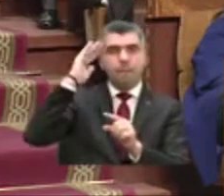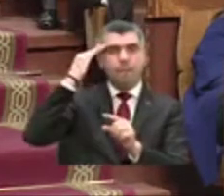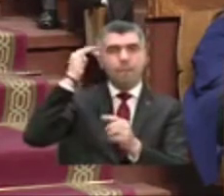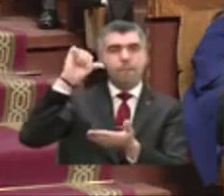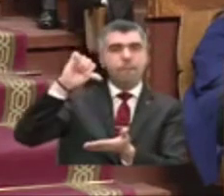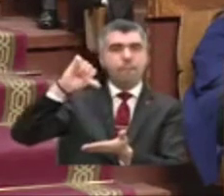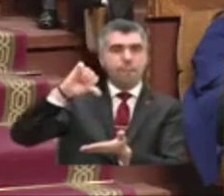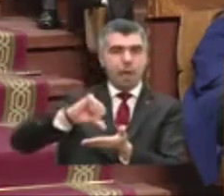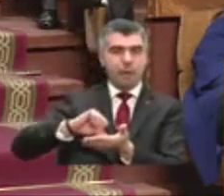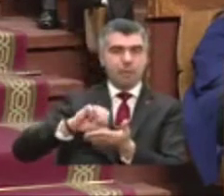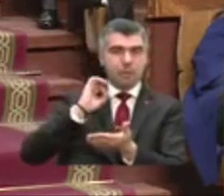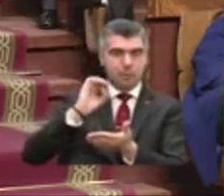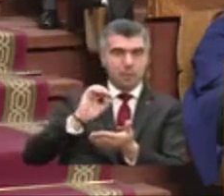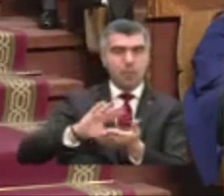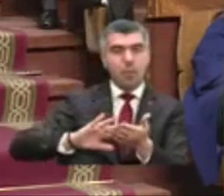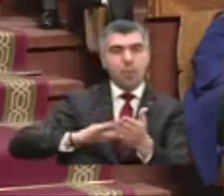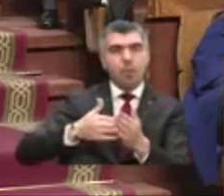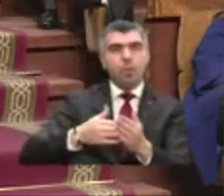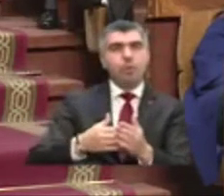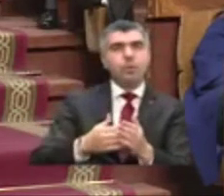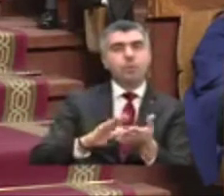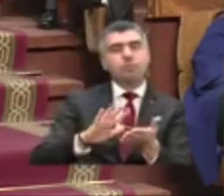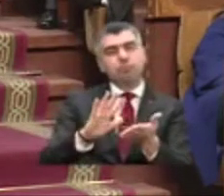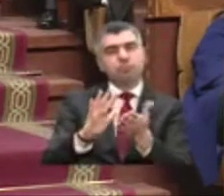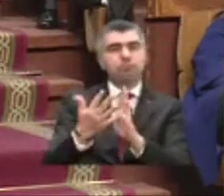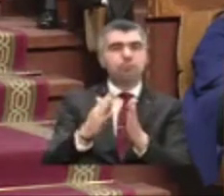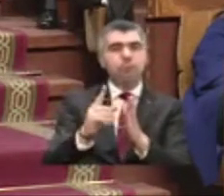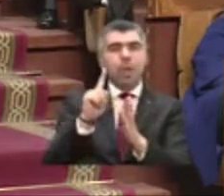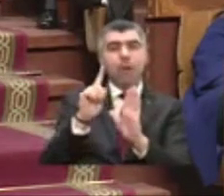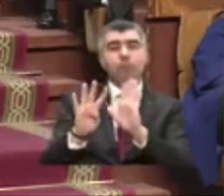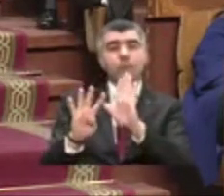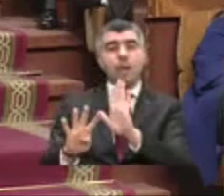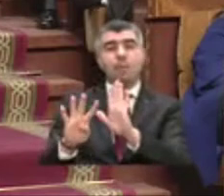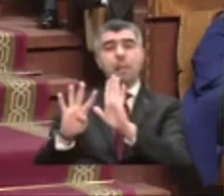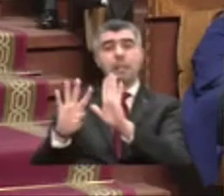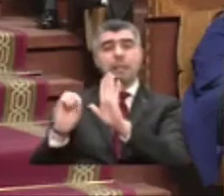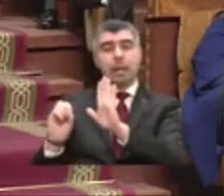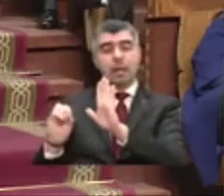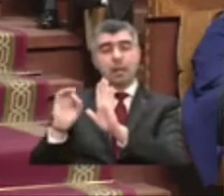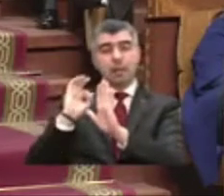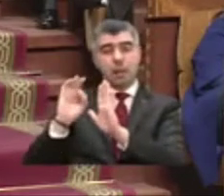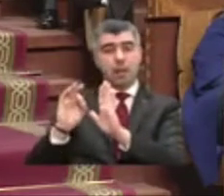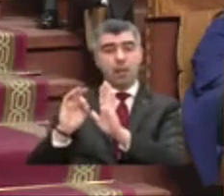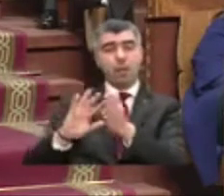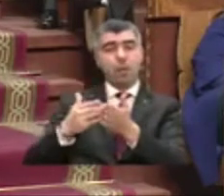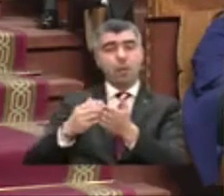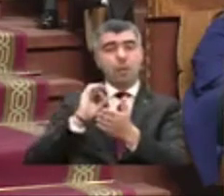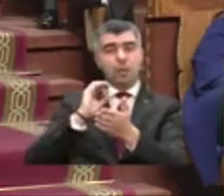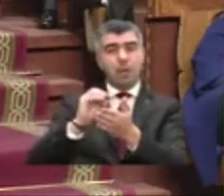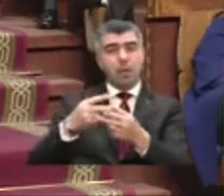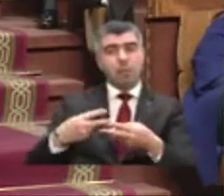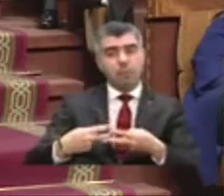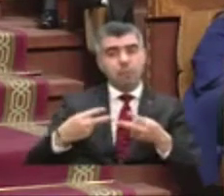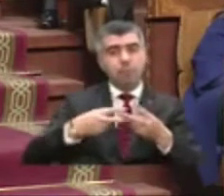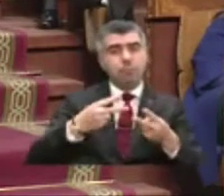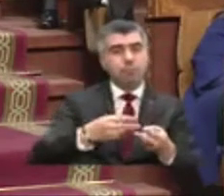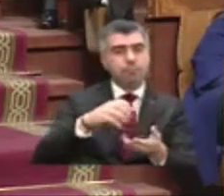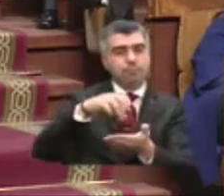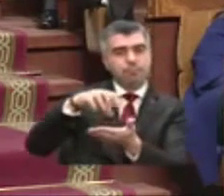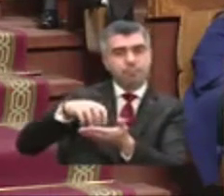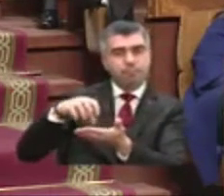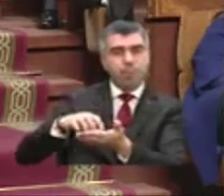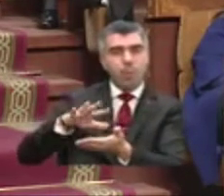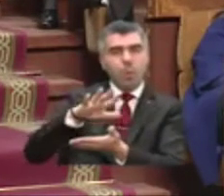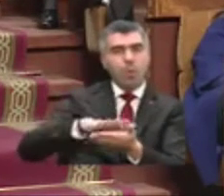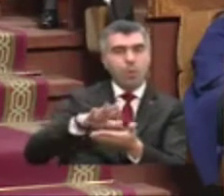شبكة توزيع الماء الشرب فيه إلى بداية التسعينات عبر تزويد بعض الدواوير بالنافورة العمومية، شيء الذي